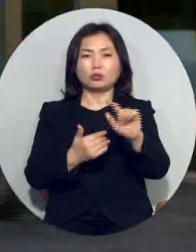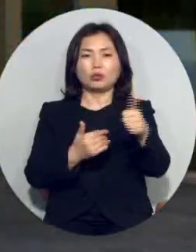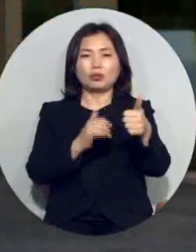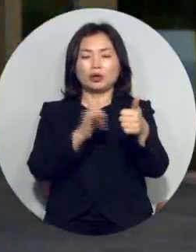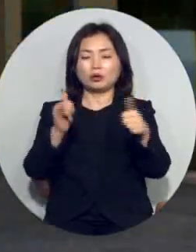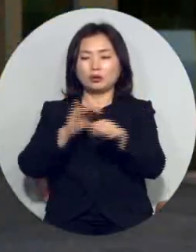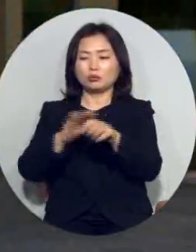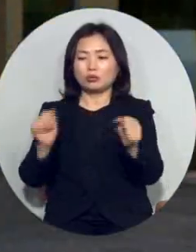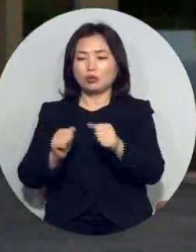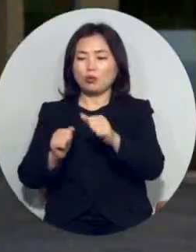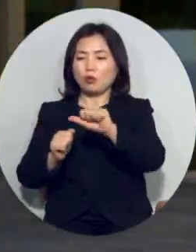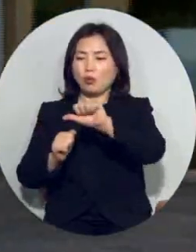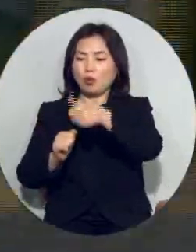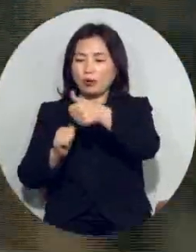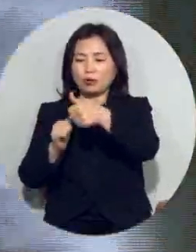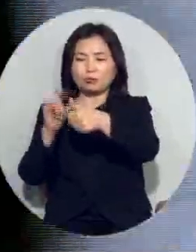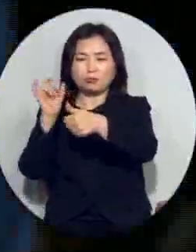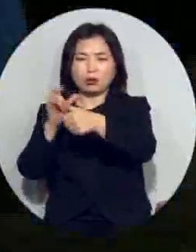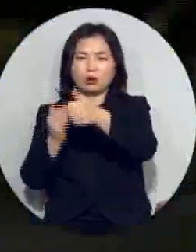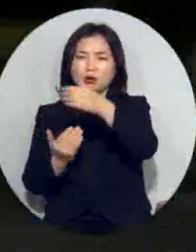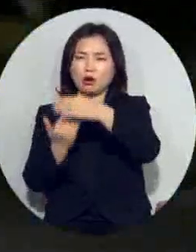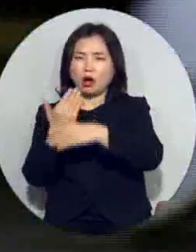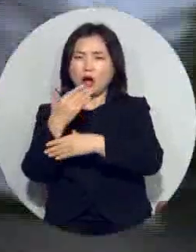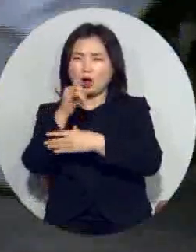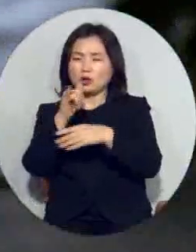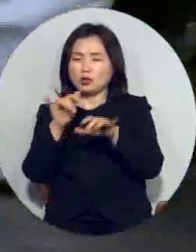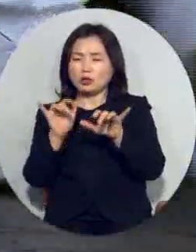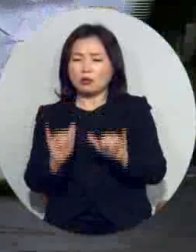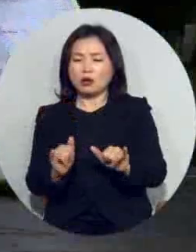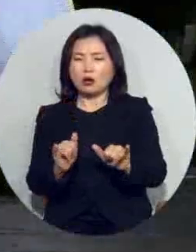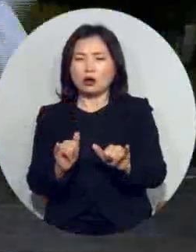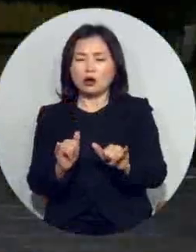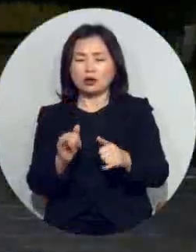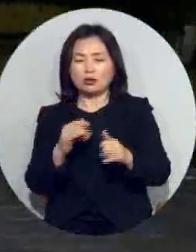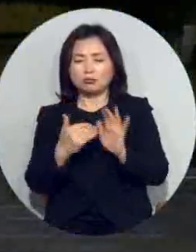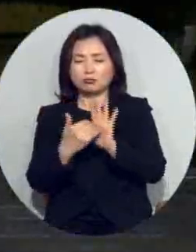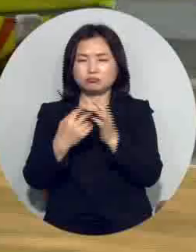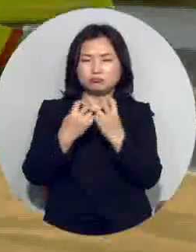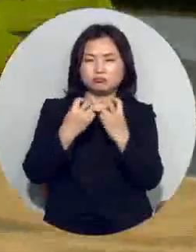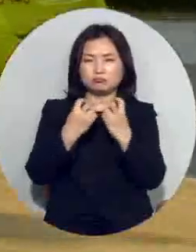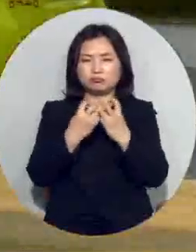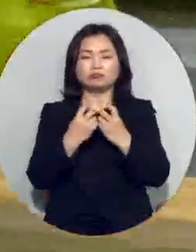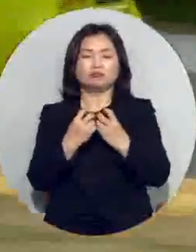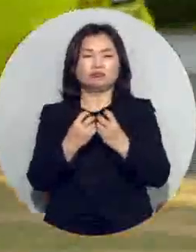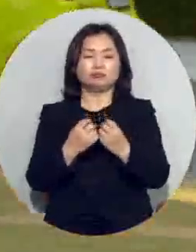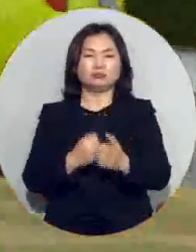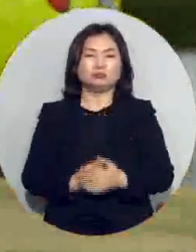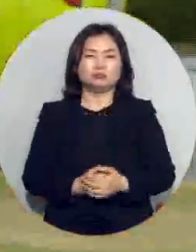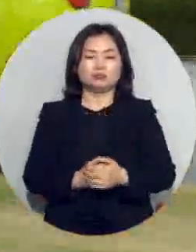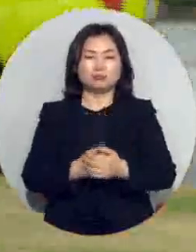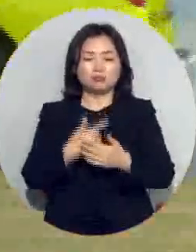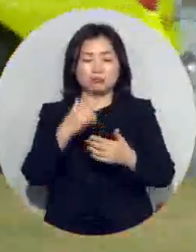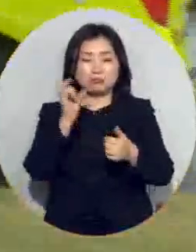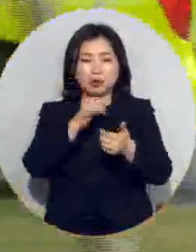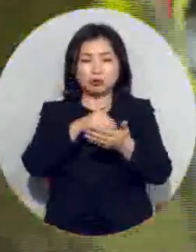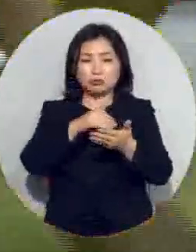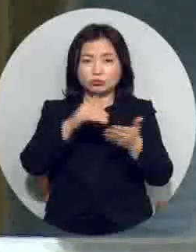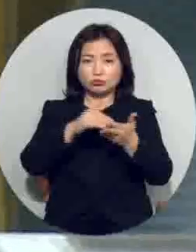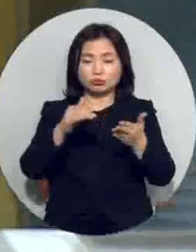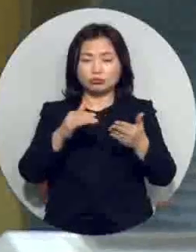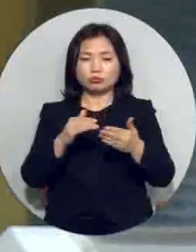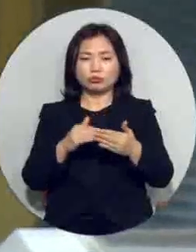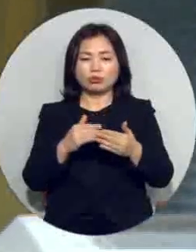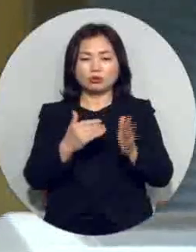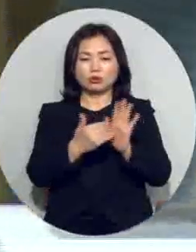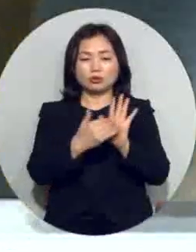경북은 500명의 확 친자가 나온 것에 대비해서 방역 대책을 세웠습니다 하지만 확진 야수 는 불과